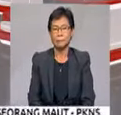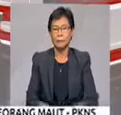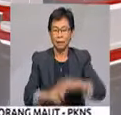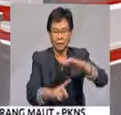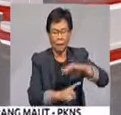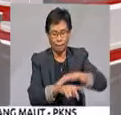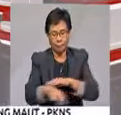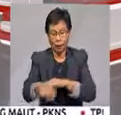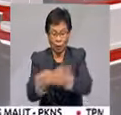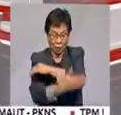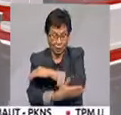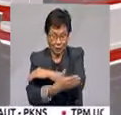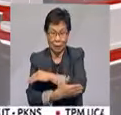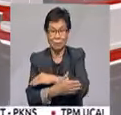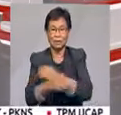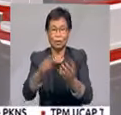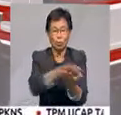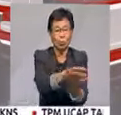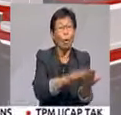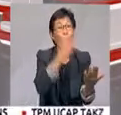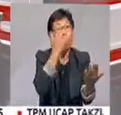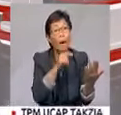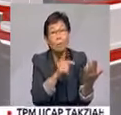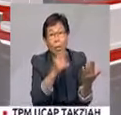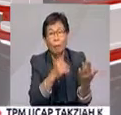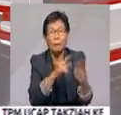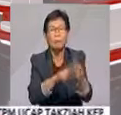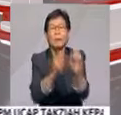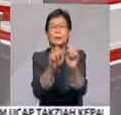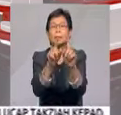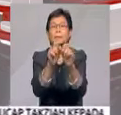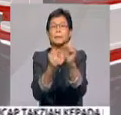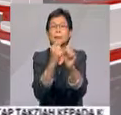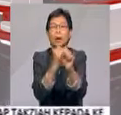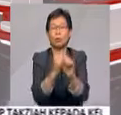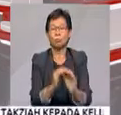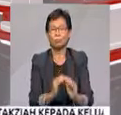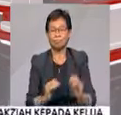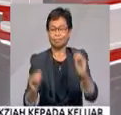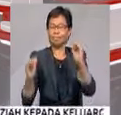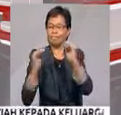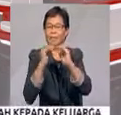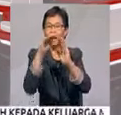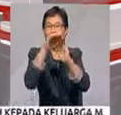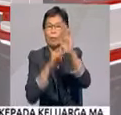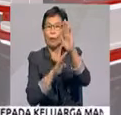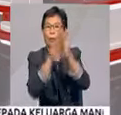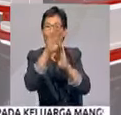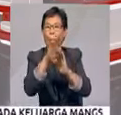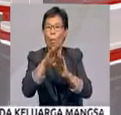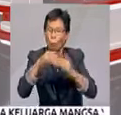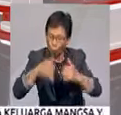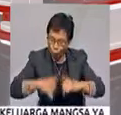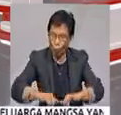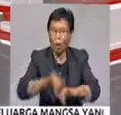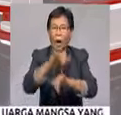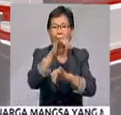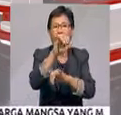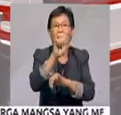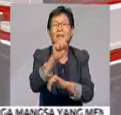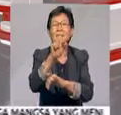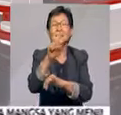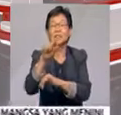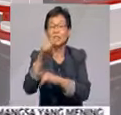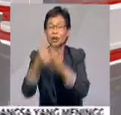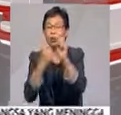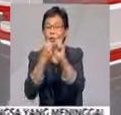Dasar pengangkutan negara digubal untuk jangka masa 11 tahun selaras tempoh agenda pembangunan lestari SDG 2030